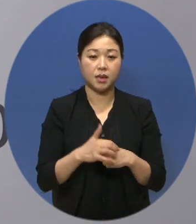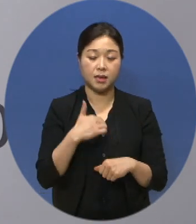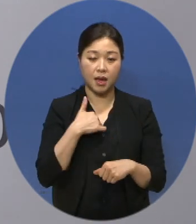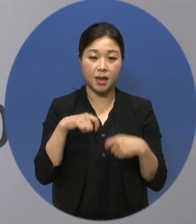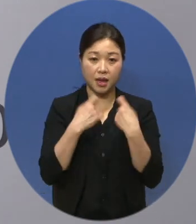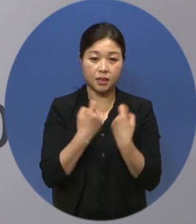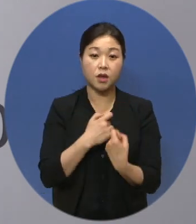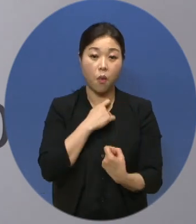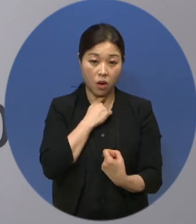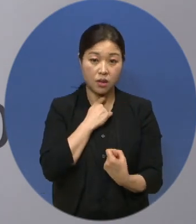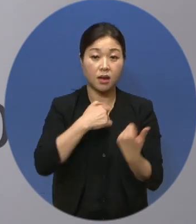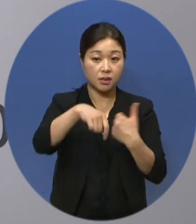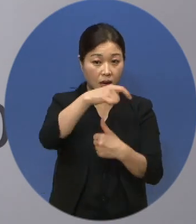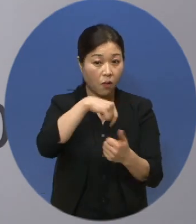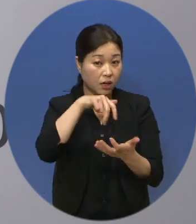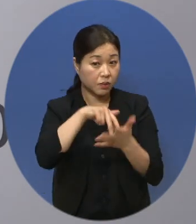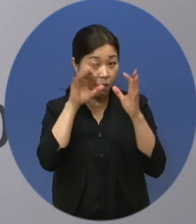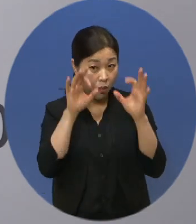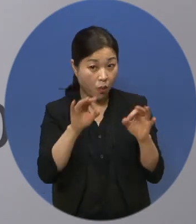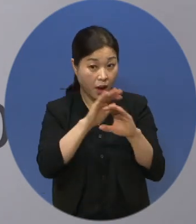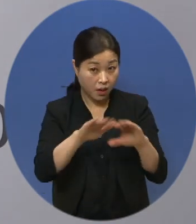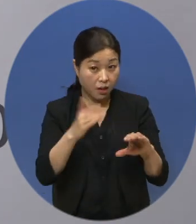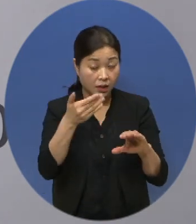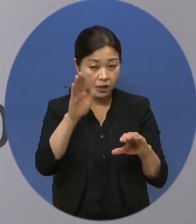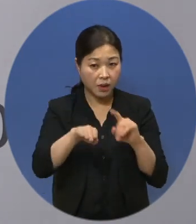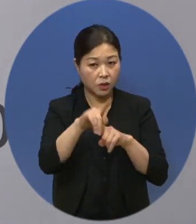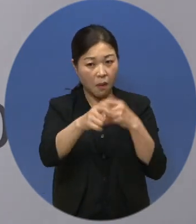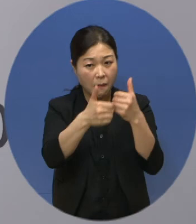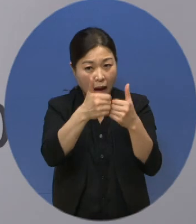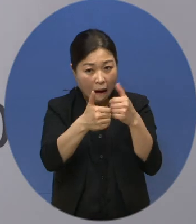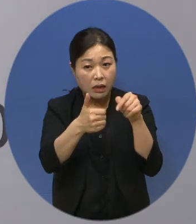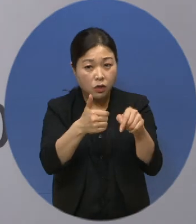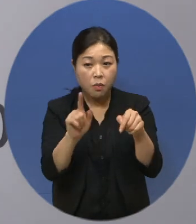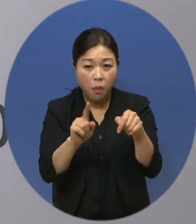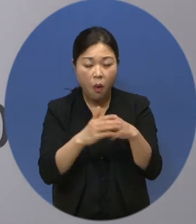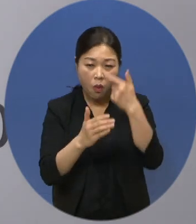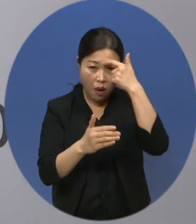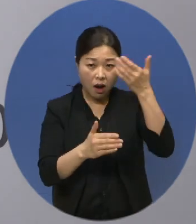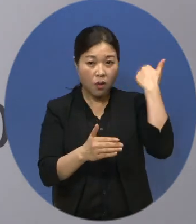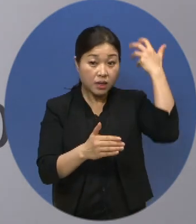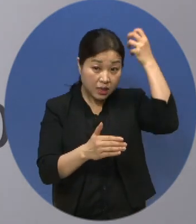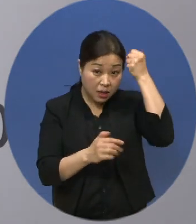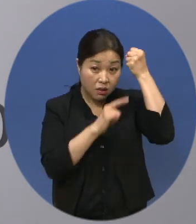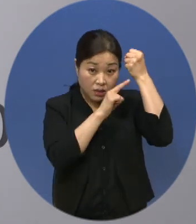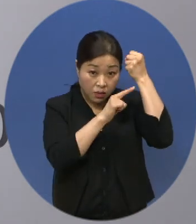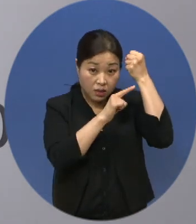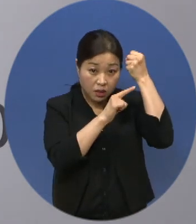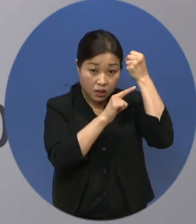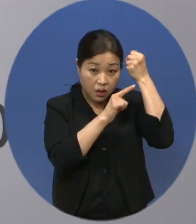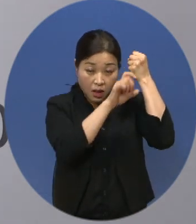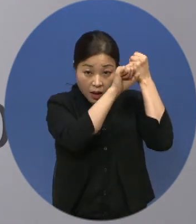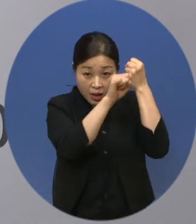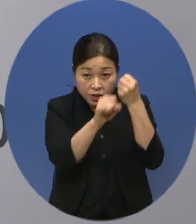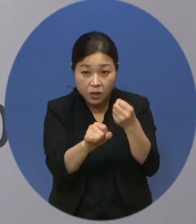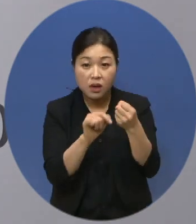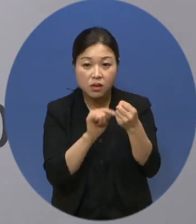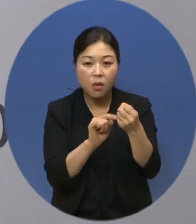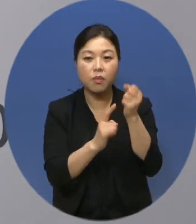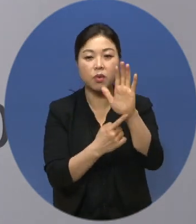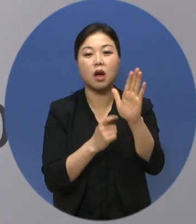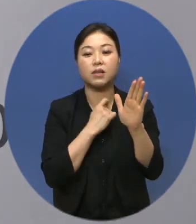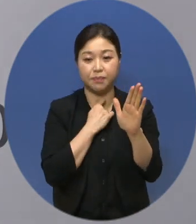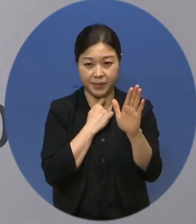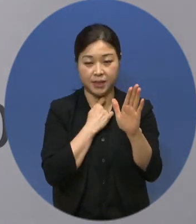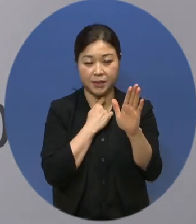개인적인 상황에서 풀었다면 그 이질적인 장면은 굉장히 과거에 있었던 기억들에 대한 제가 약간 아스라이 만지고 싶어하는 어떤